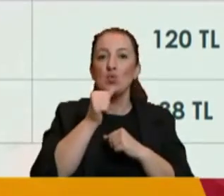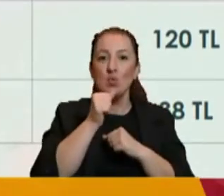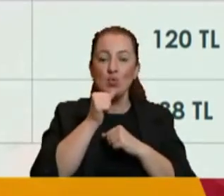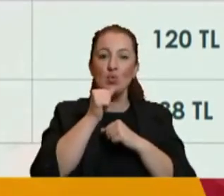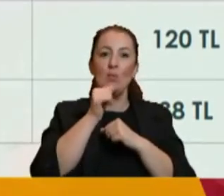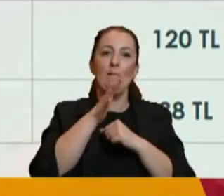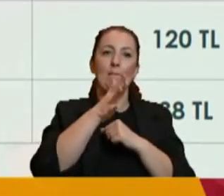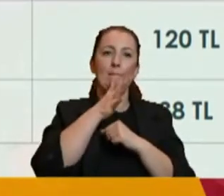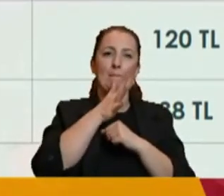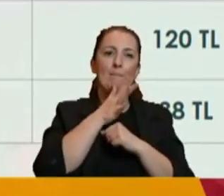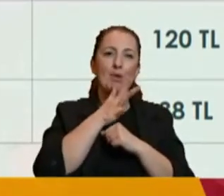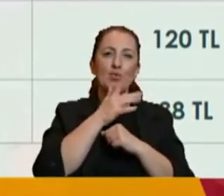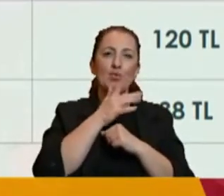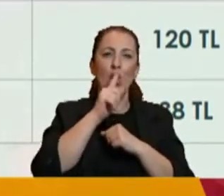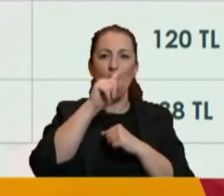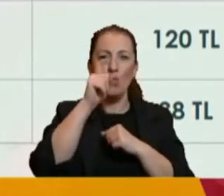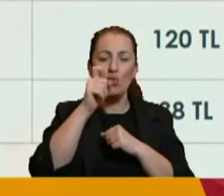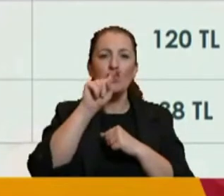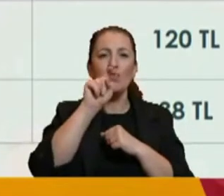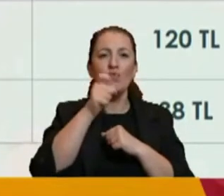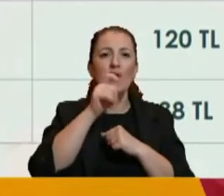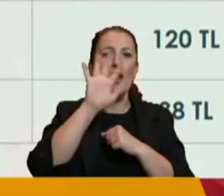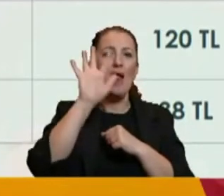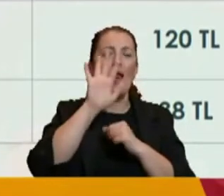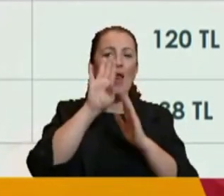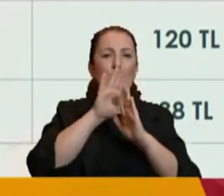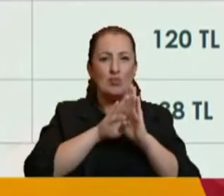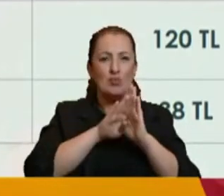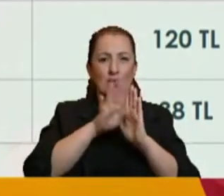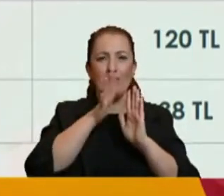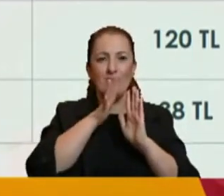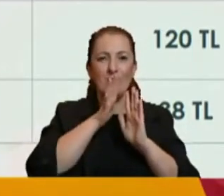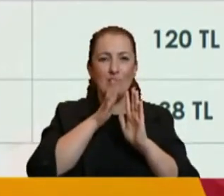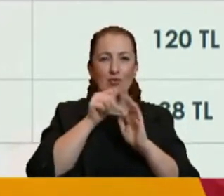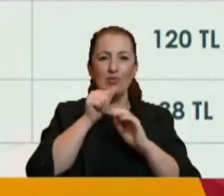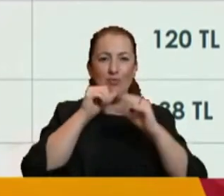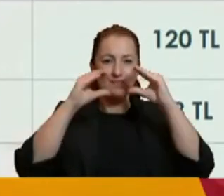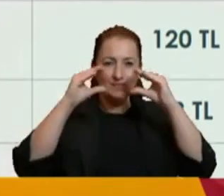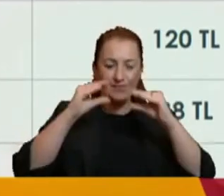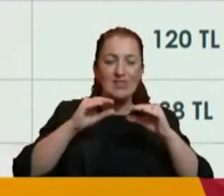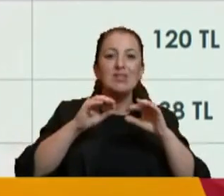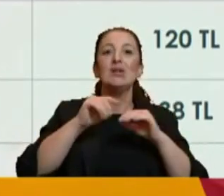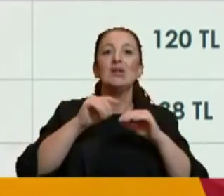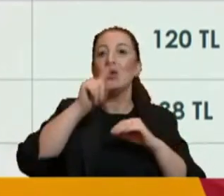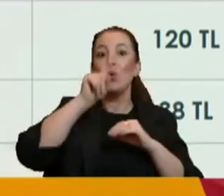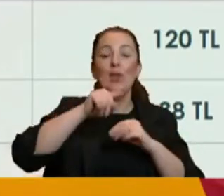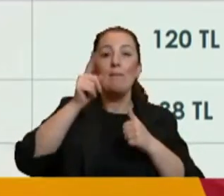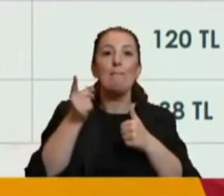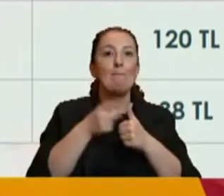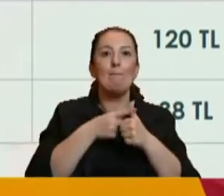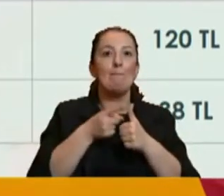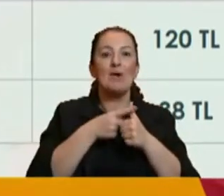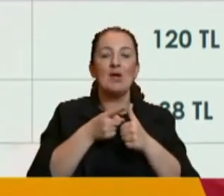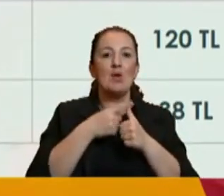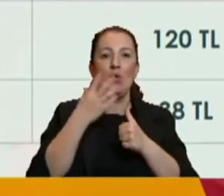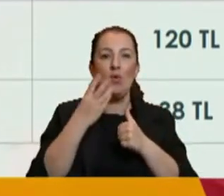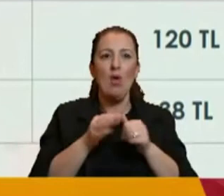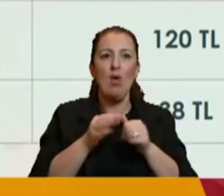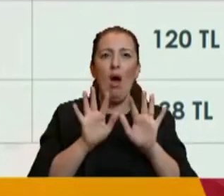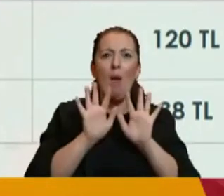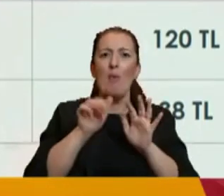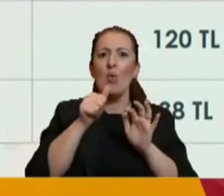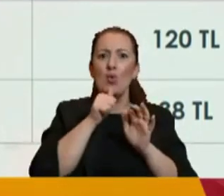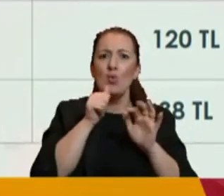biliyorsunuz 19.50 lere düşmüştü bizim rezervlerimiz gündemin bir numarası Oturdu Ama